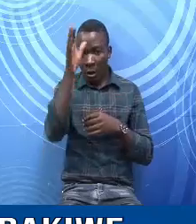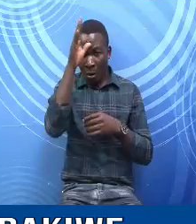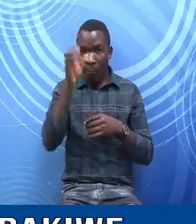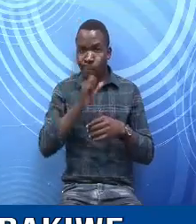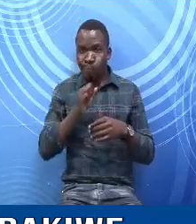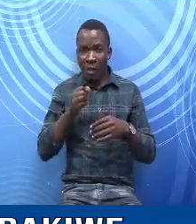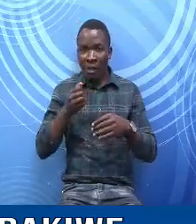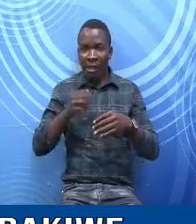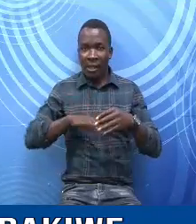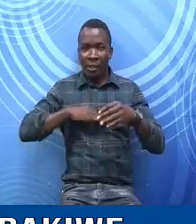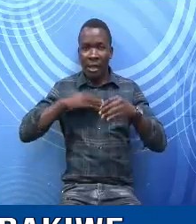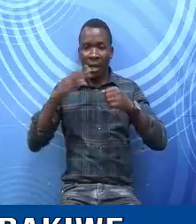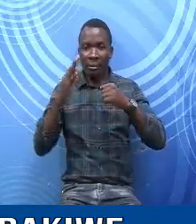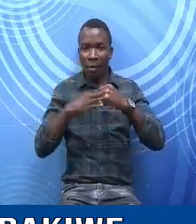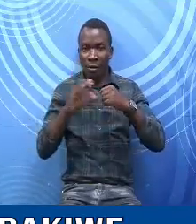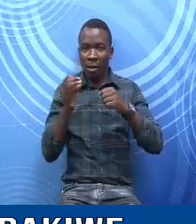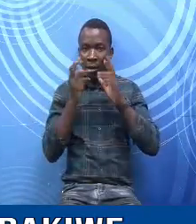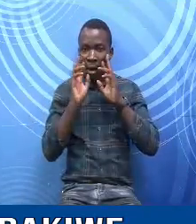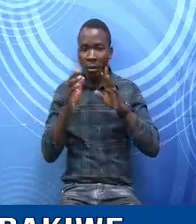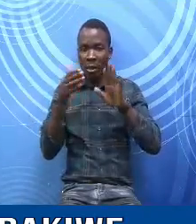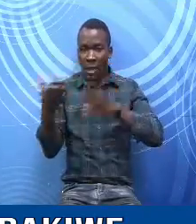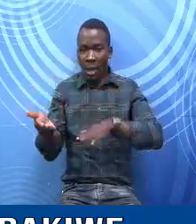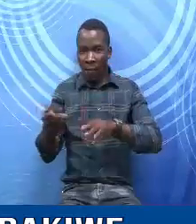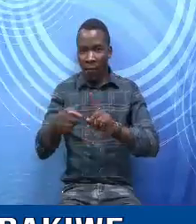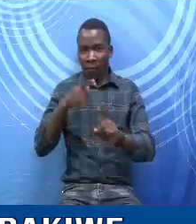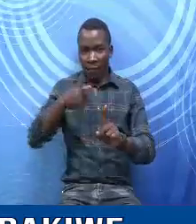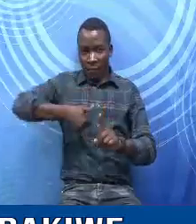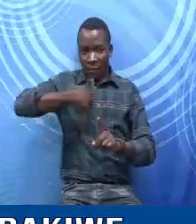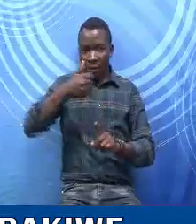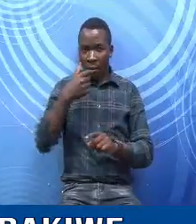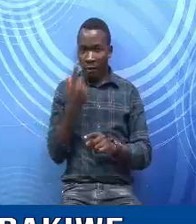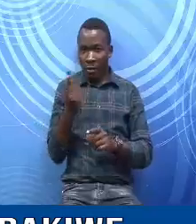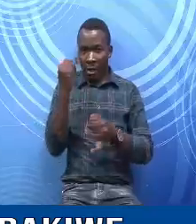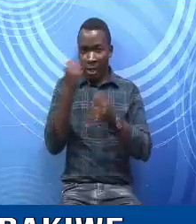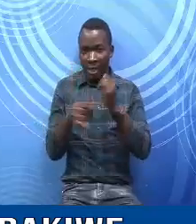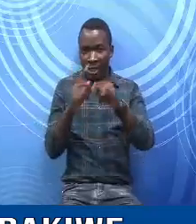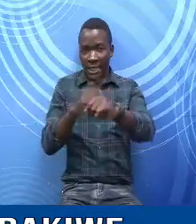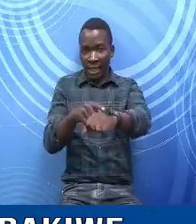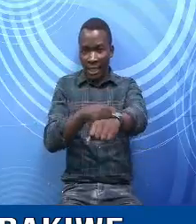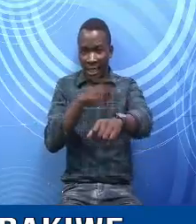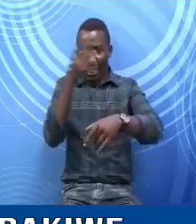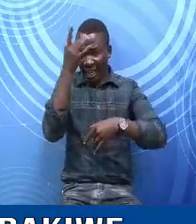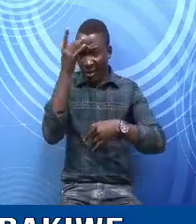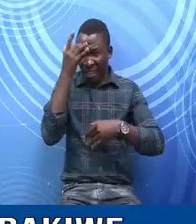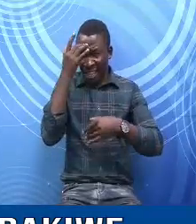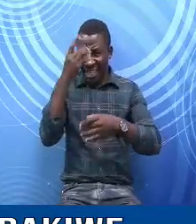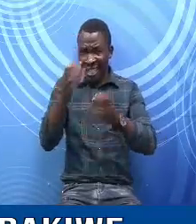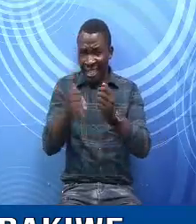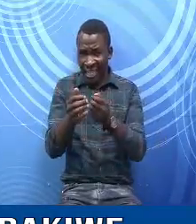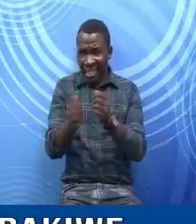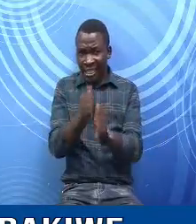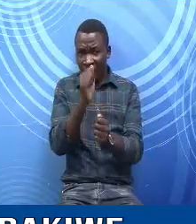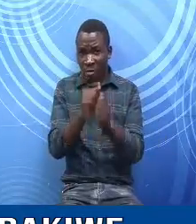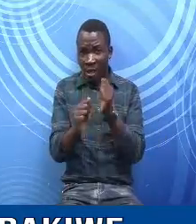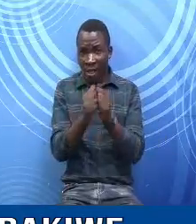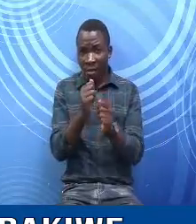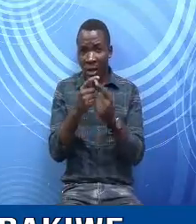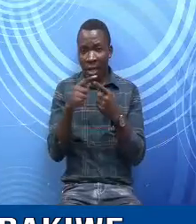giti kipera yapfuye. Abaturage bavuga ko uyu musaza ngo yaramaze igihe arwaye yivuza ataha ku mukwe we, icyateye urupfu